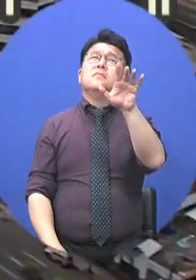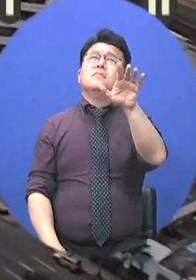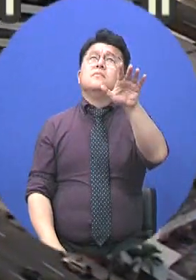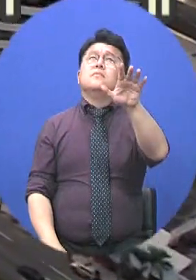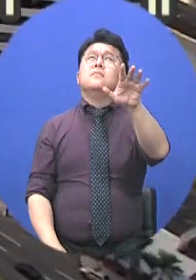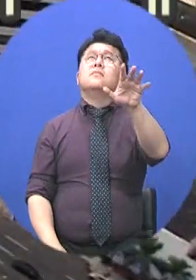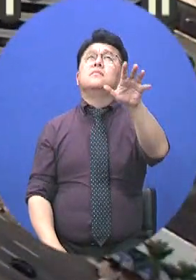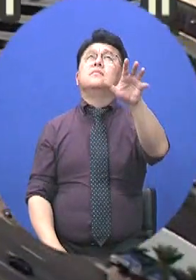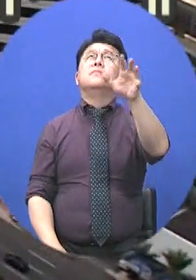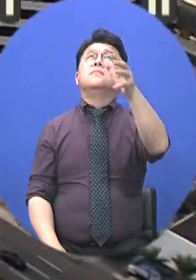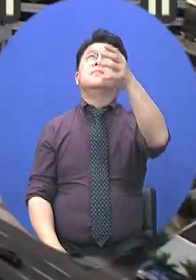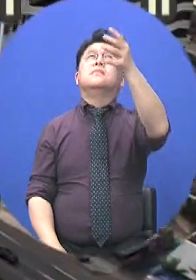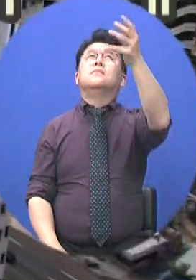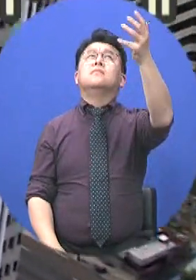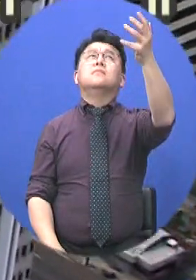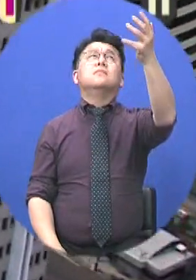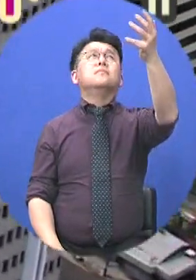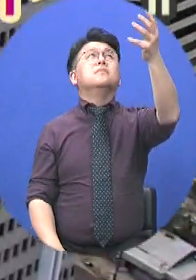허공에